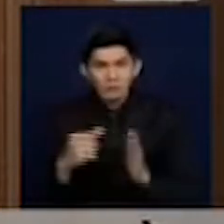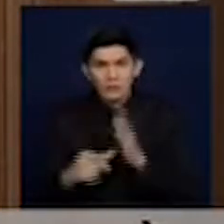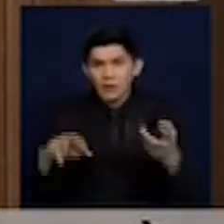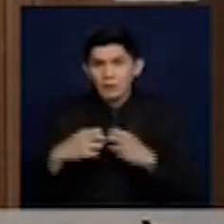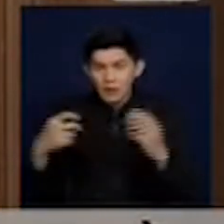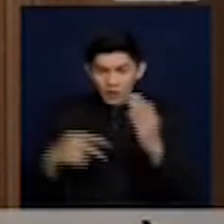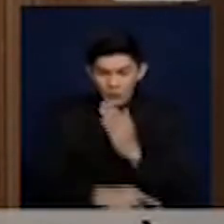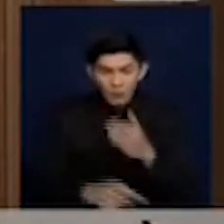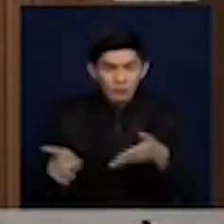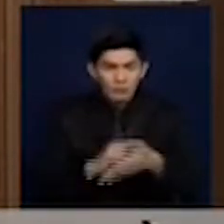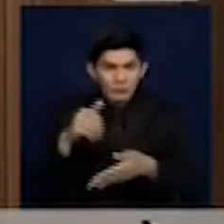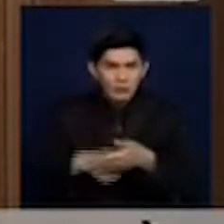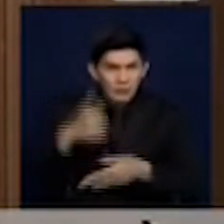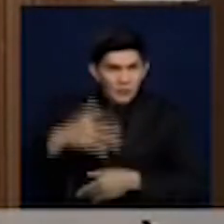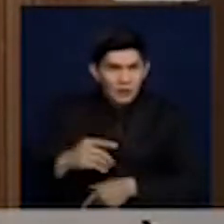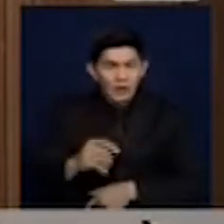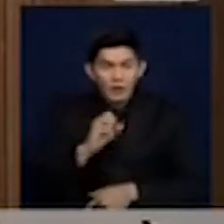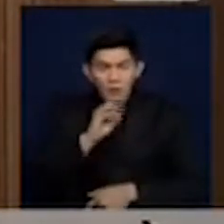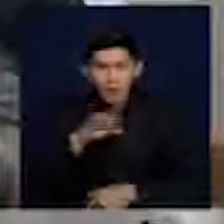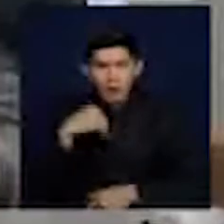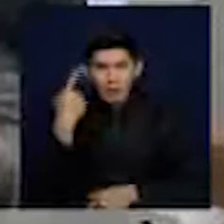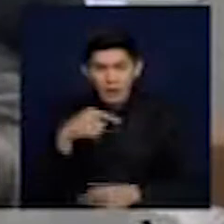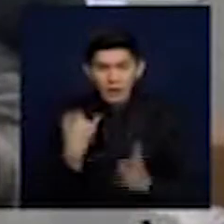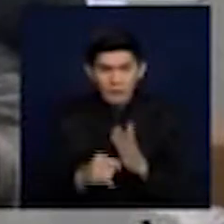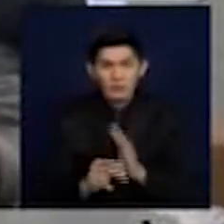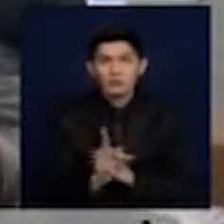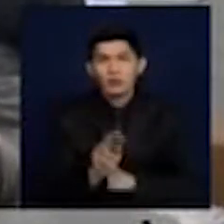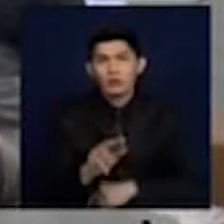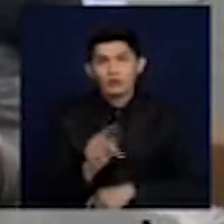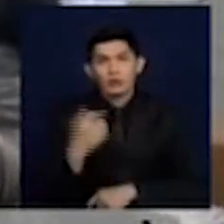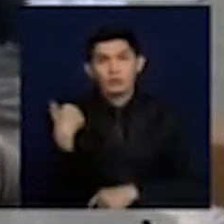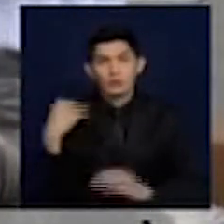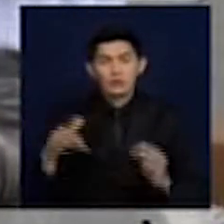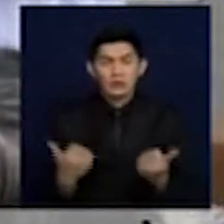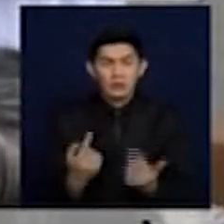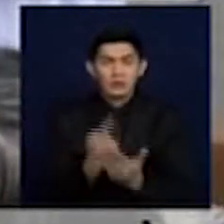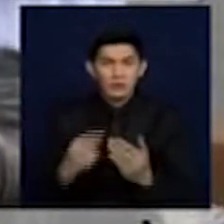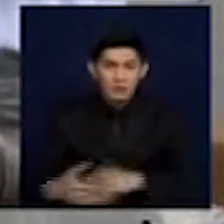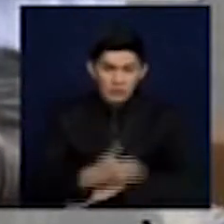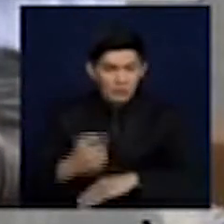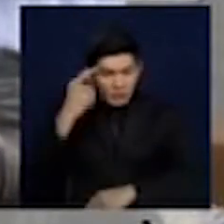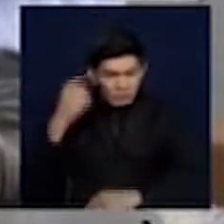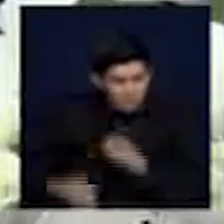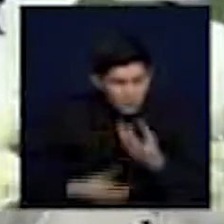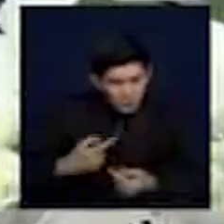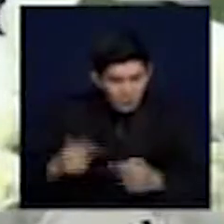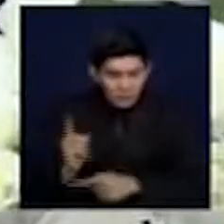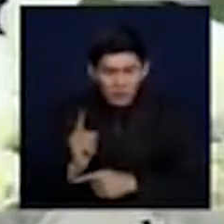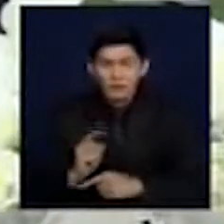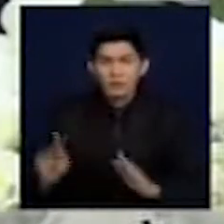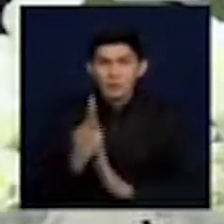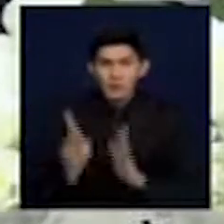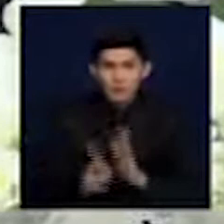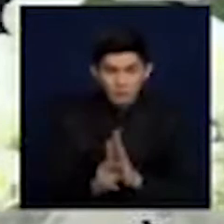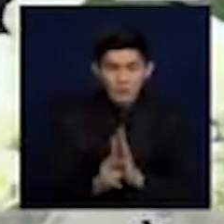จริตเลือกตั้งได้ให้ไปโทษกกต.นอกจากนี้ตัวแทนพรรคการเมืองยังแสดงความเห็นต่อร่างกฎหมายลูกกกต.อีกหลายประ